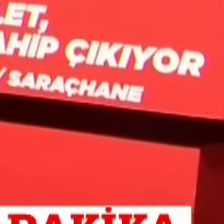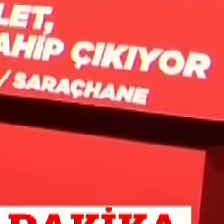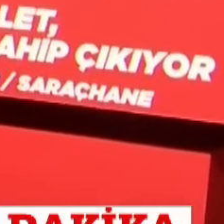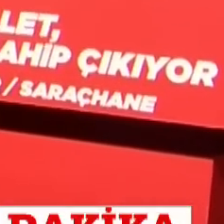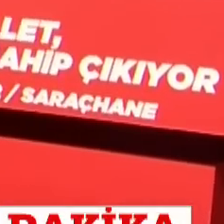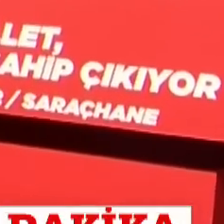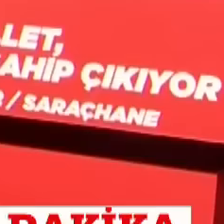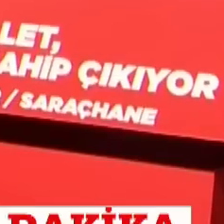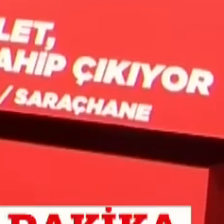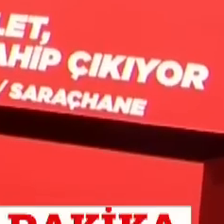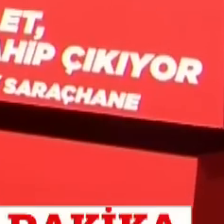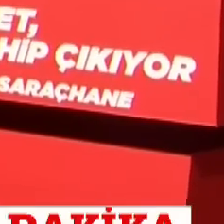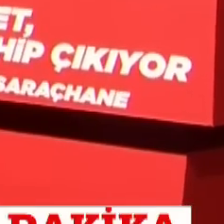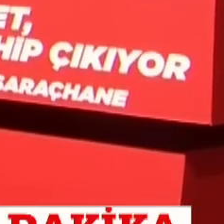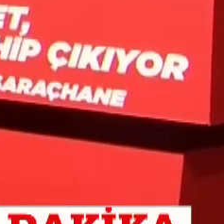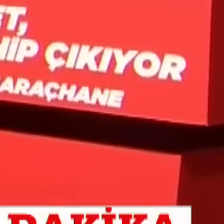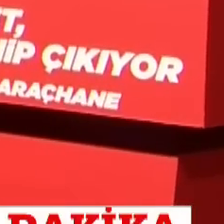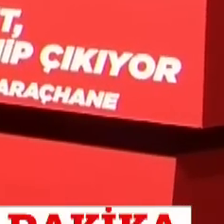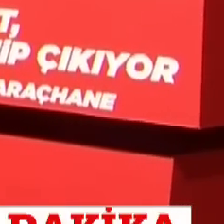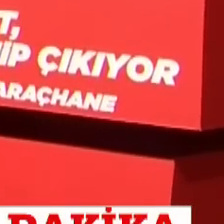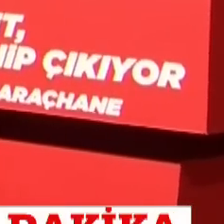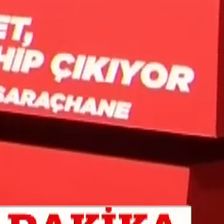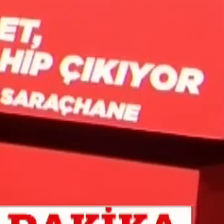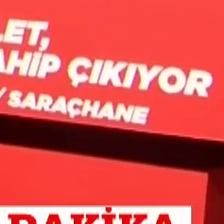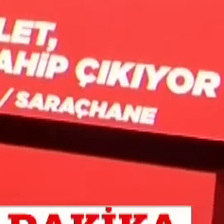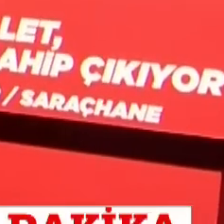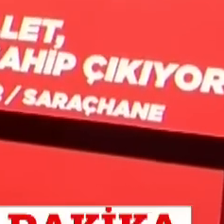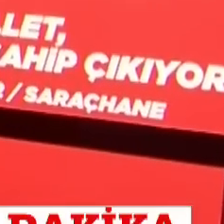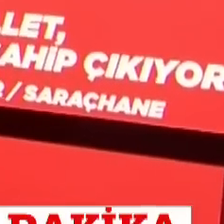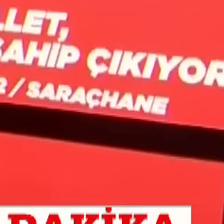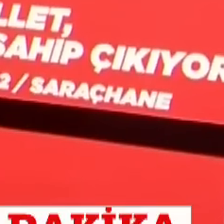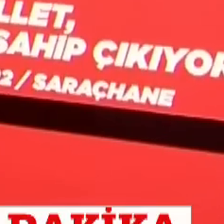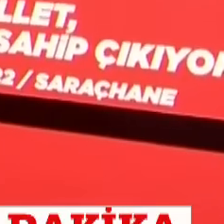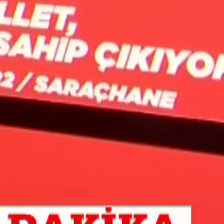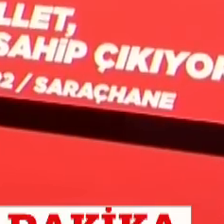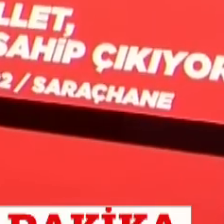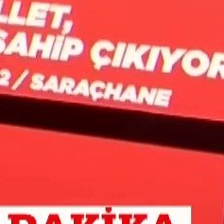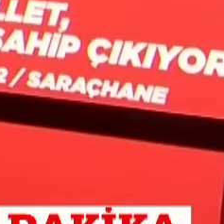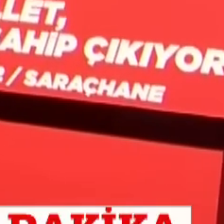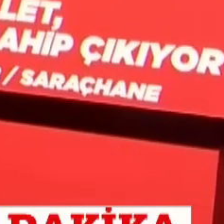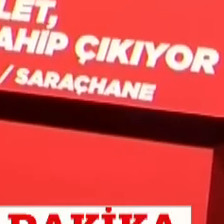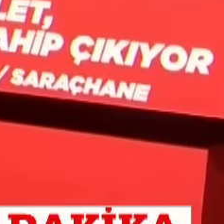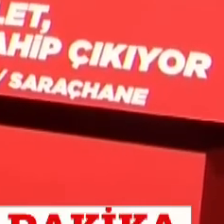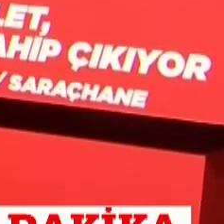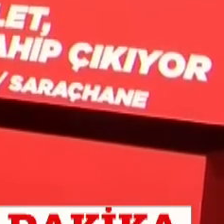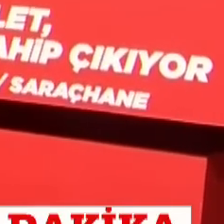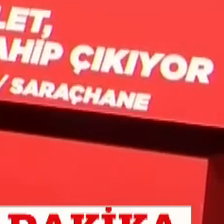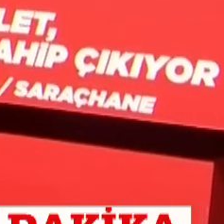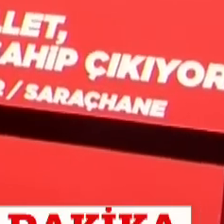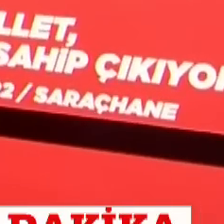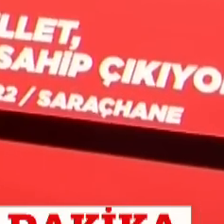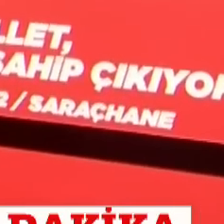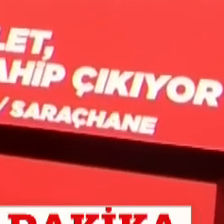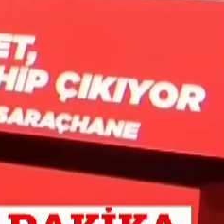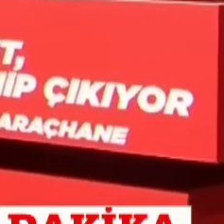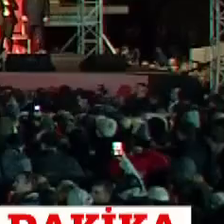3 dönem kuralı vardı ya, 3 dönem. 2015'te doldu bu 3 dönem. Daha bir gün uçaktan gelirken ne demiş? Hani son defa aday olayım